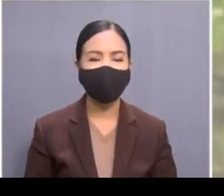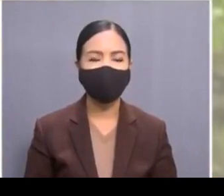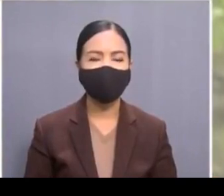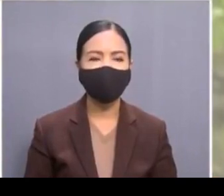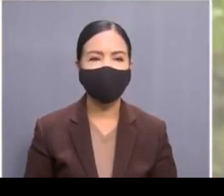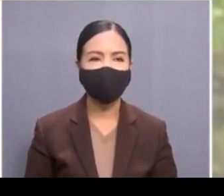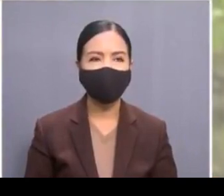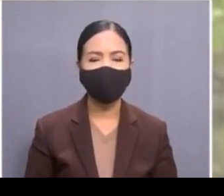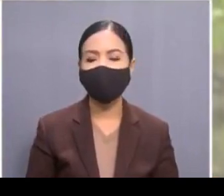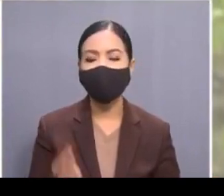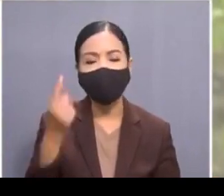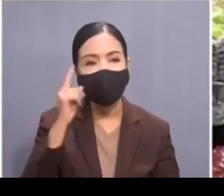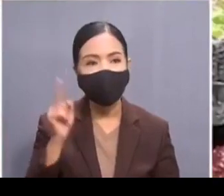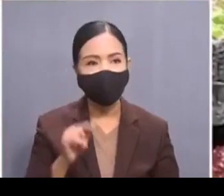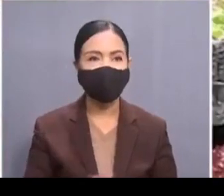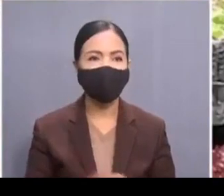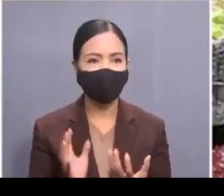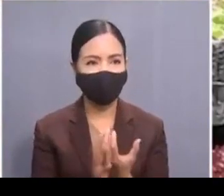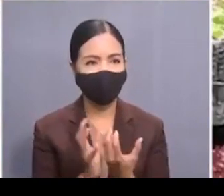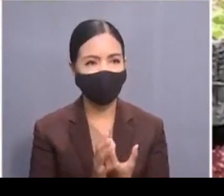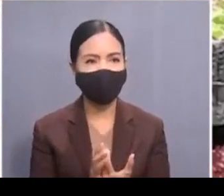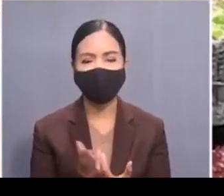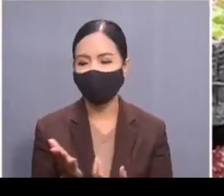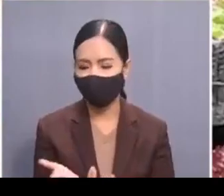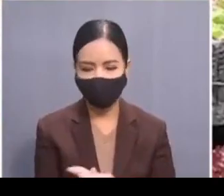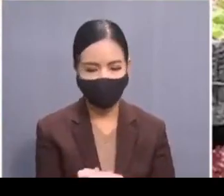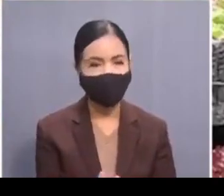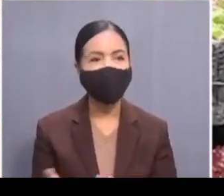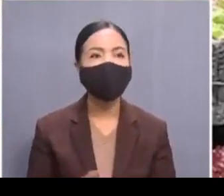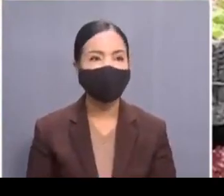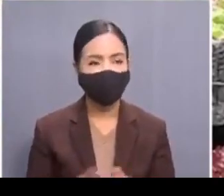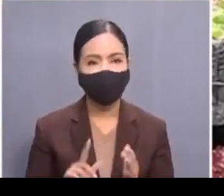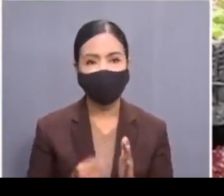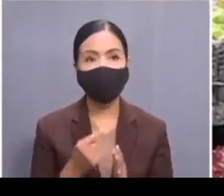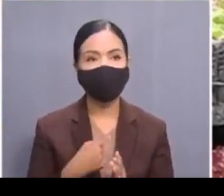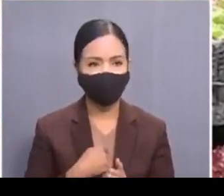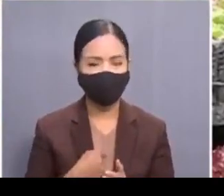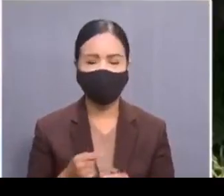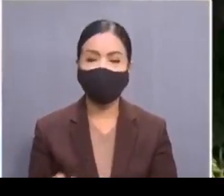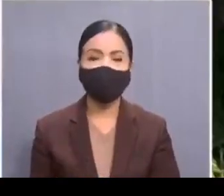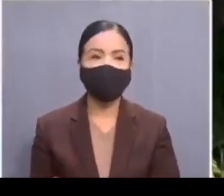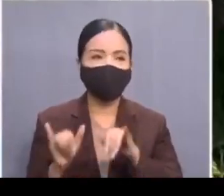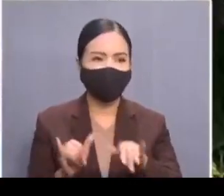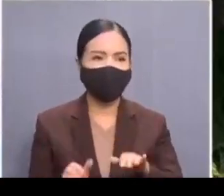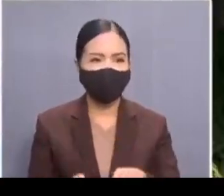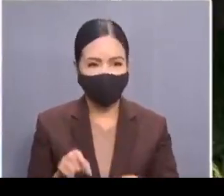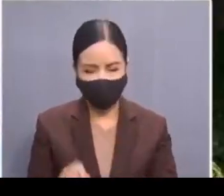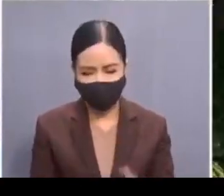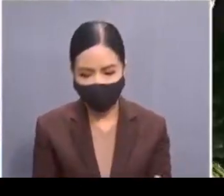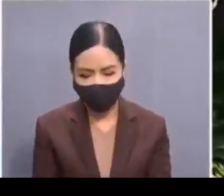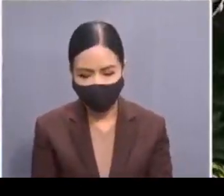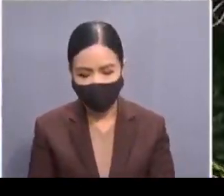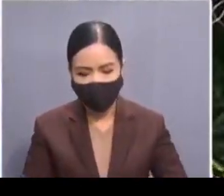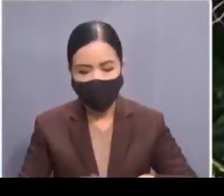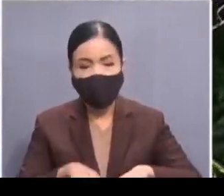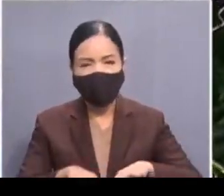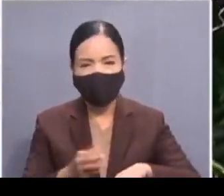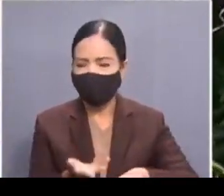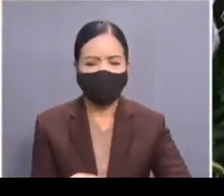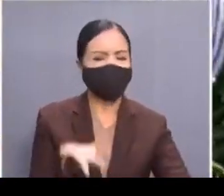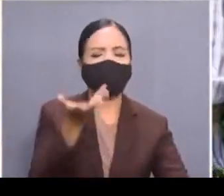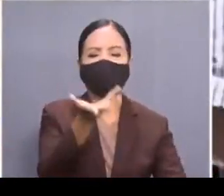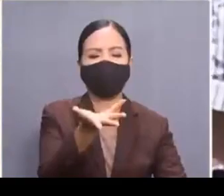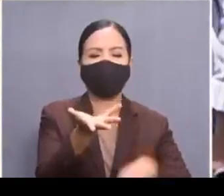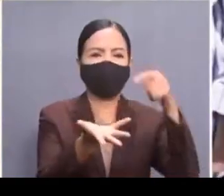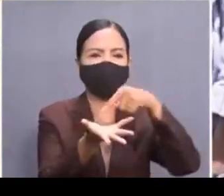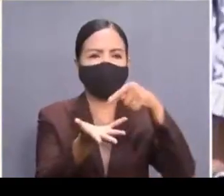พี่วิทูลคิดยังไงคะถึงหันมาปลูกผักบนโต๊ะเนี่ยค่ะ ส่วนหลักเลยครับที่หนีขึ้นมาบนนี้ใช้คำว่าหนีขึ้นมาจากพื้นนะครับเพราะว่ามัน